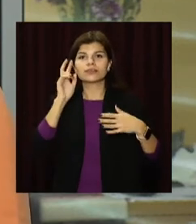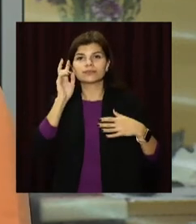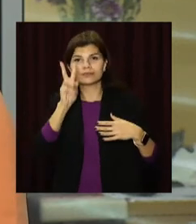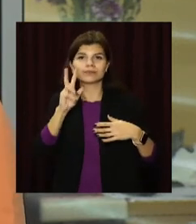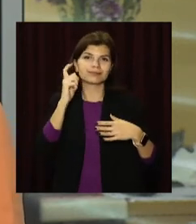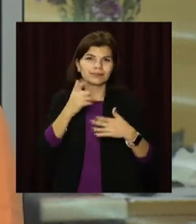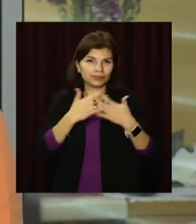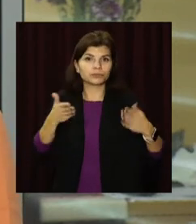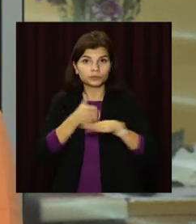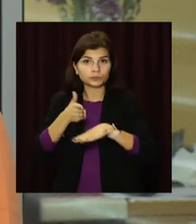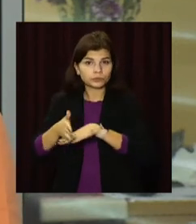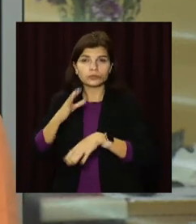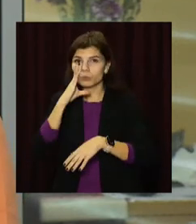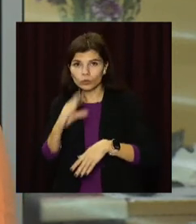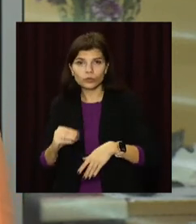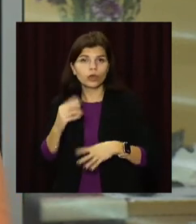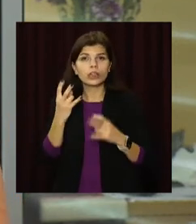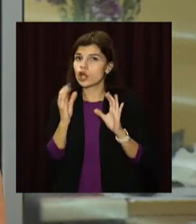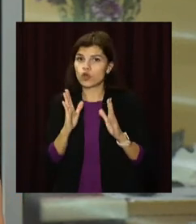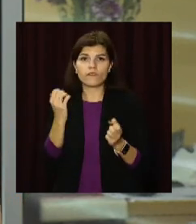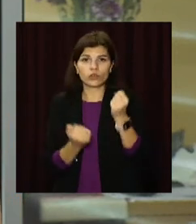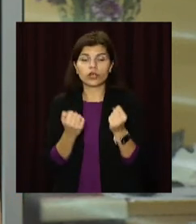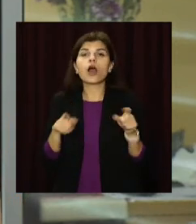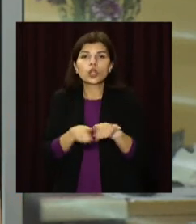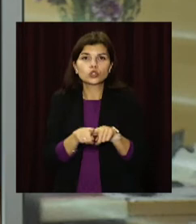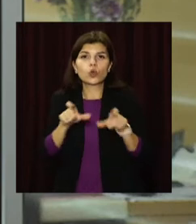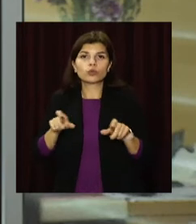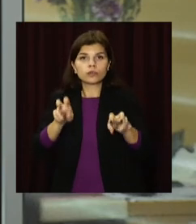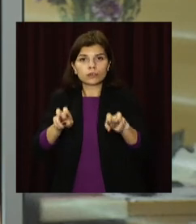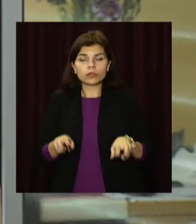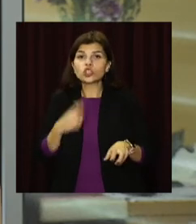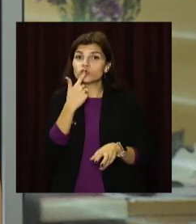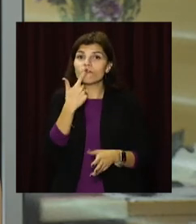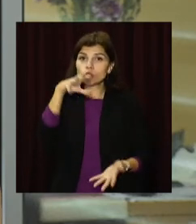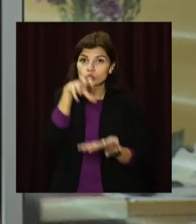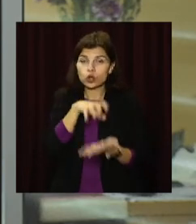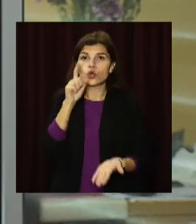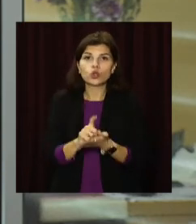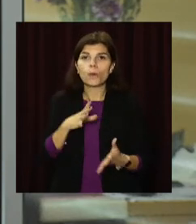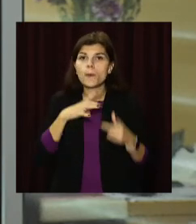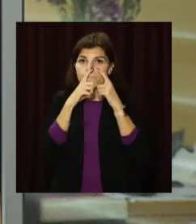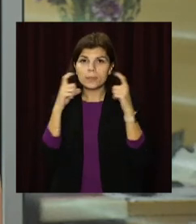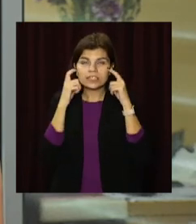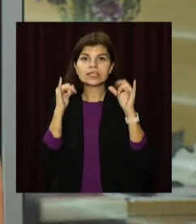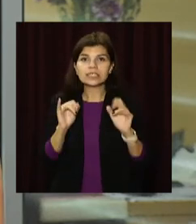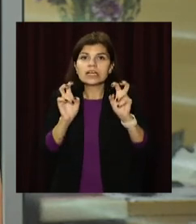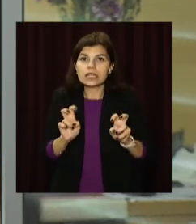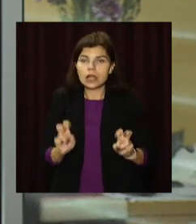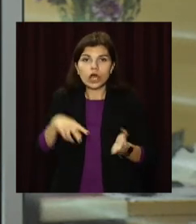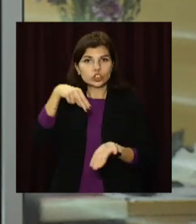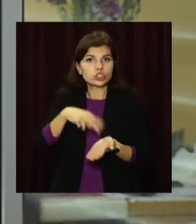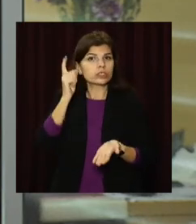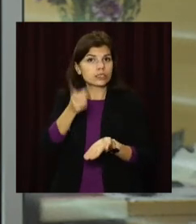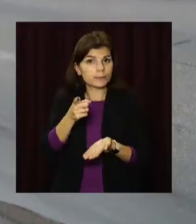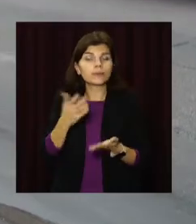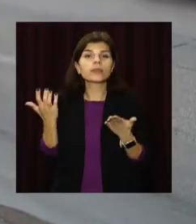патруль систематично перевіряє не тільки водіїв, а й пасажирів, які за правилами червоної зони мають бути у масках та сидіти по місцях.